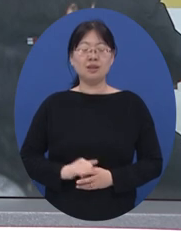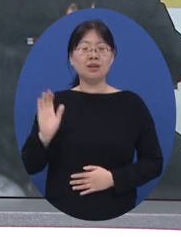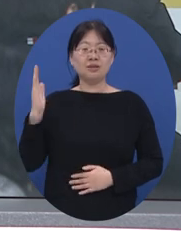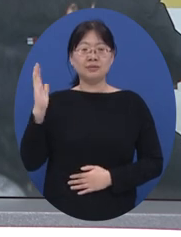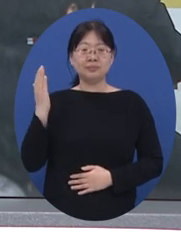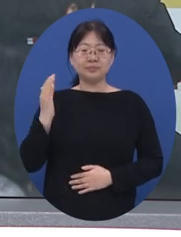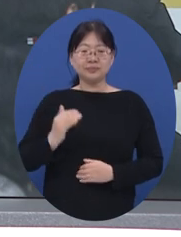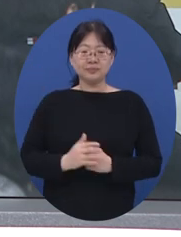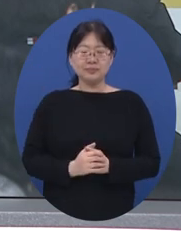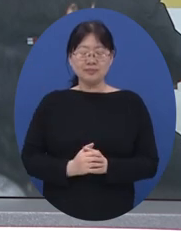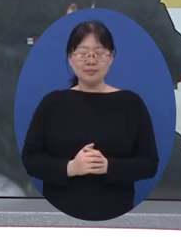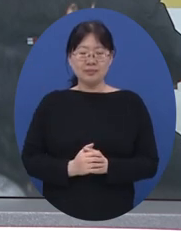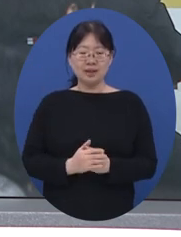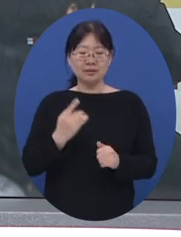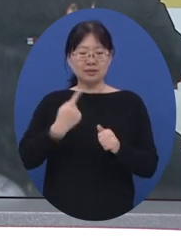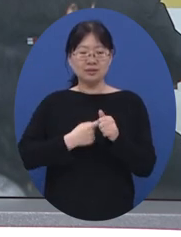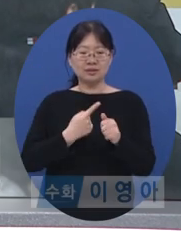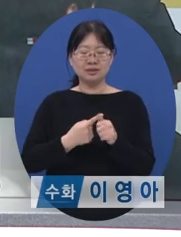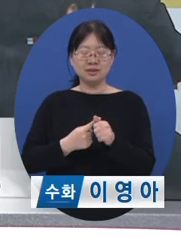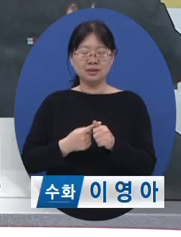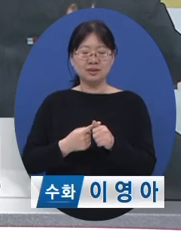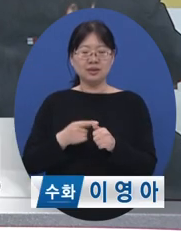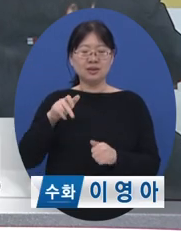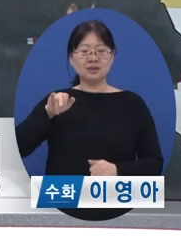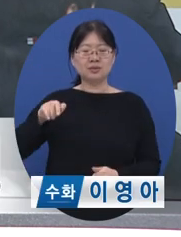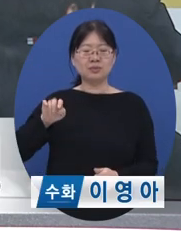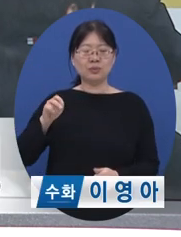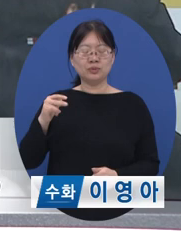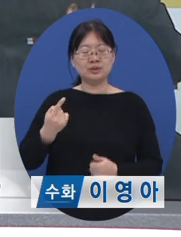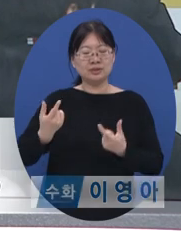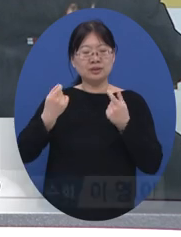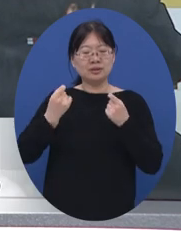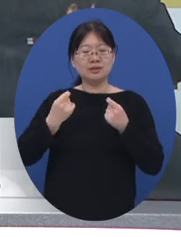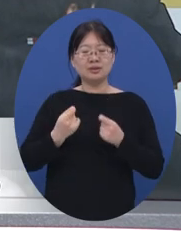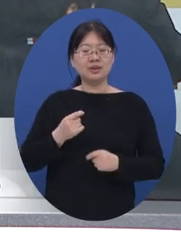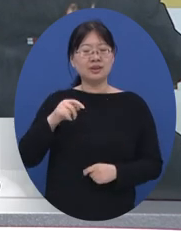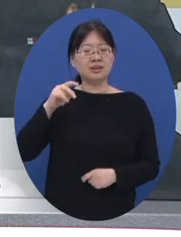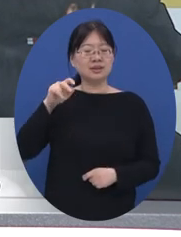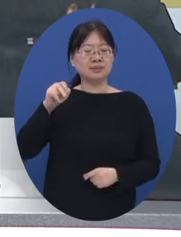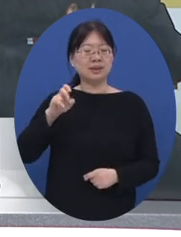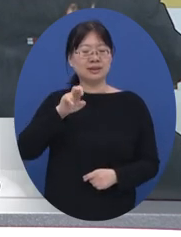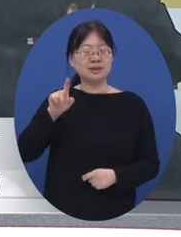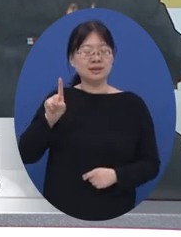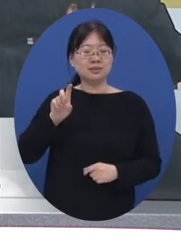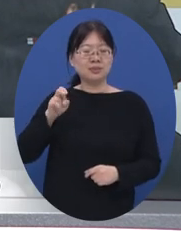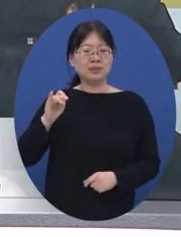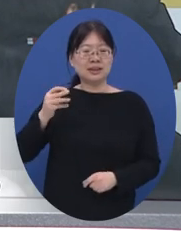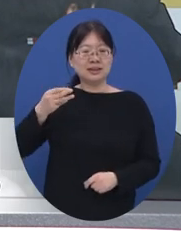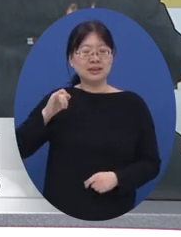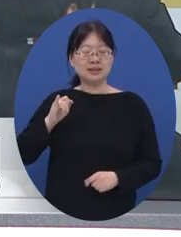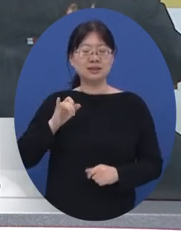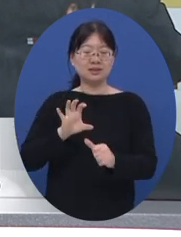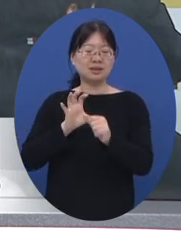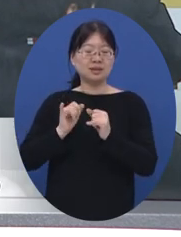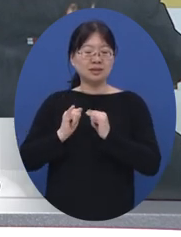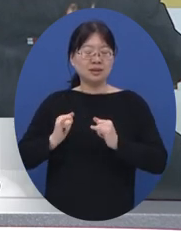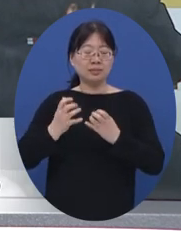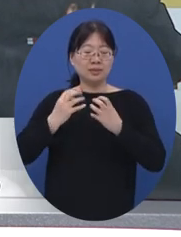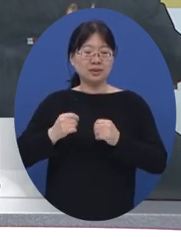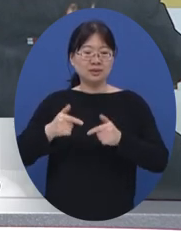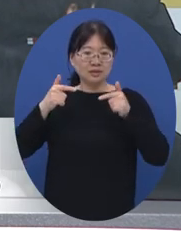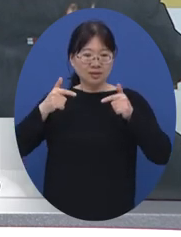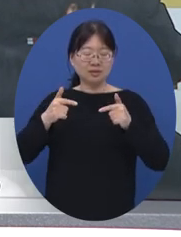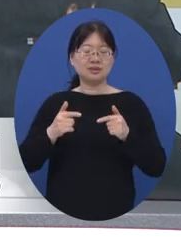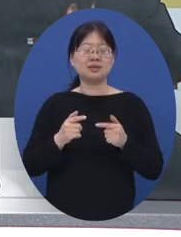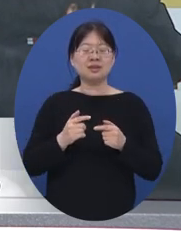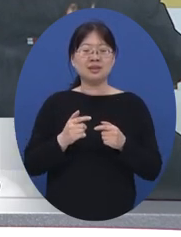요즘 전동 킥보드나 전기휠 등 스마트 모빌리티 이용하는 분들이 늘고 있는데요. 경기도가 교통 체증과 미세먼지 없는 스마트 모빌리티